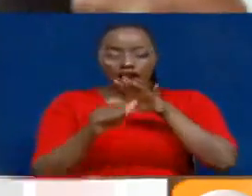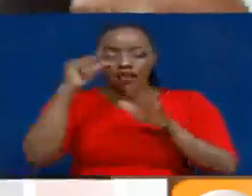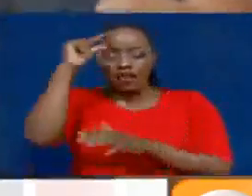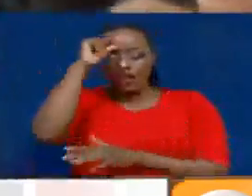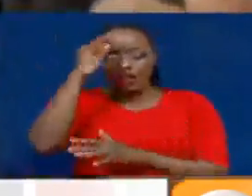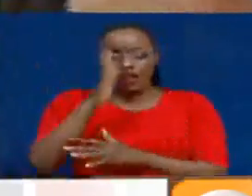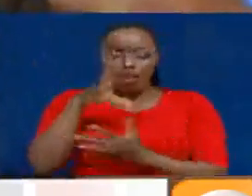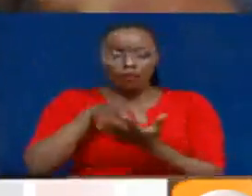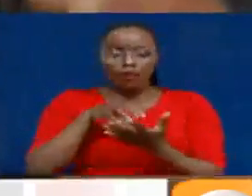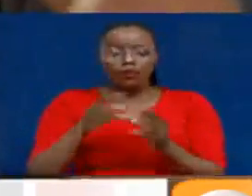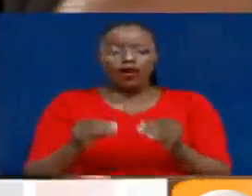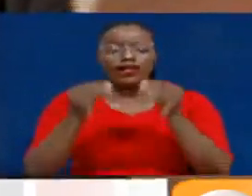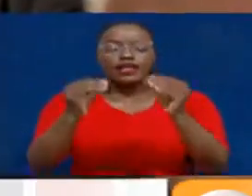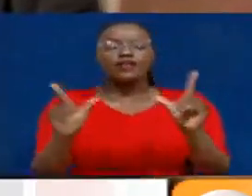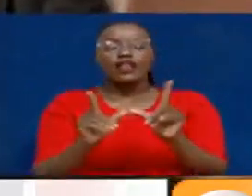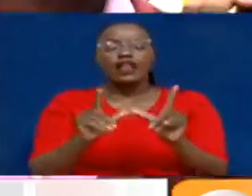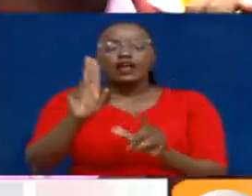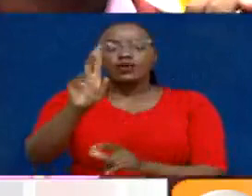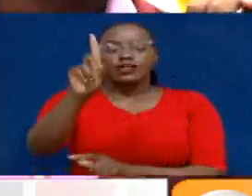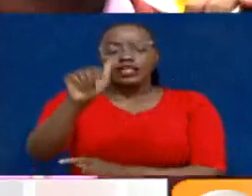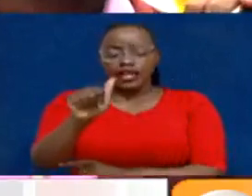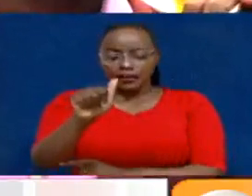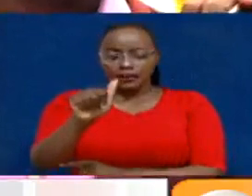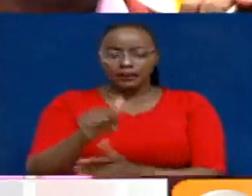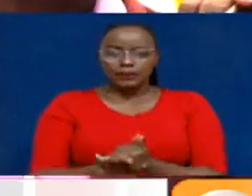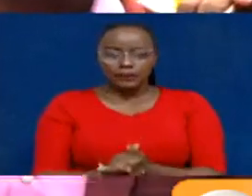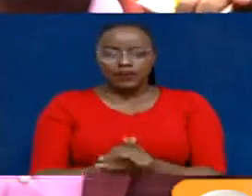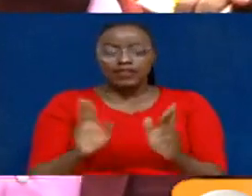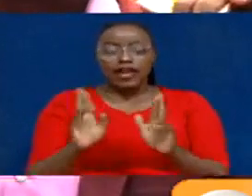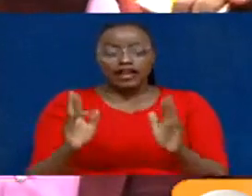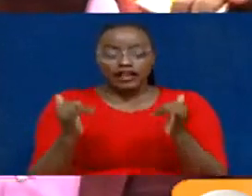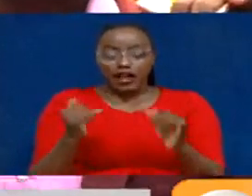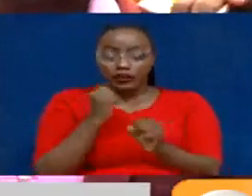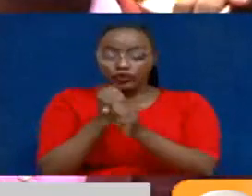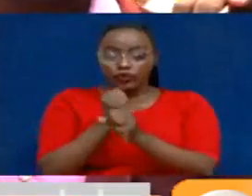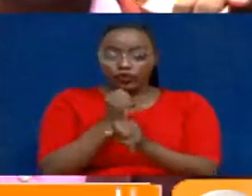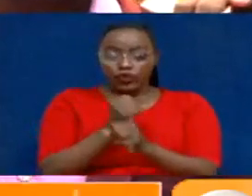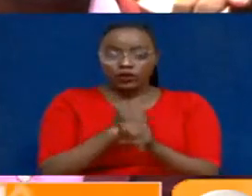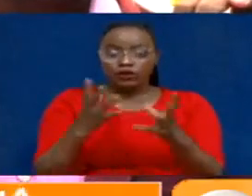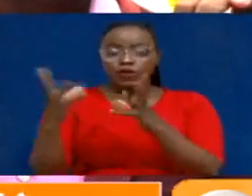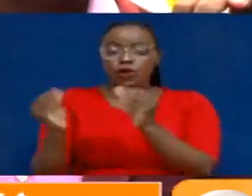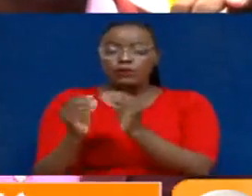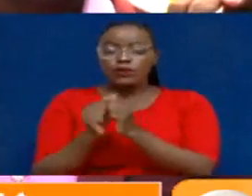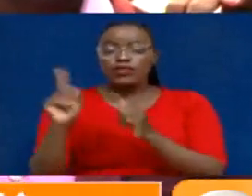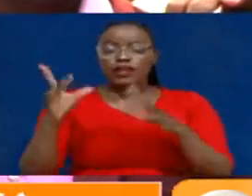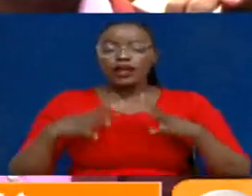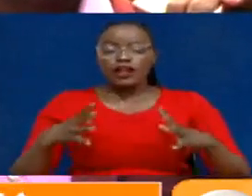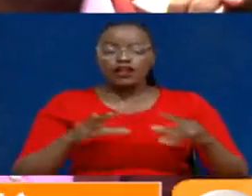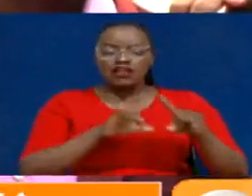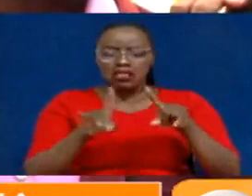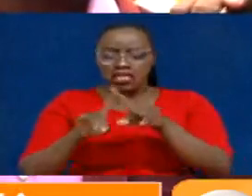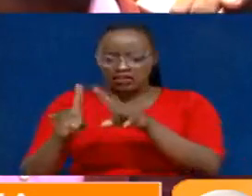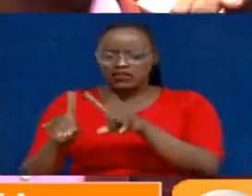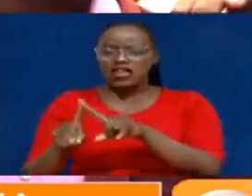ugavana waliopewa vyeti vya UDA. For us now is to hit the ground running to go and meet Nairobians. We are having a series